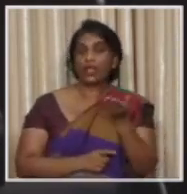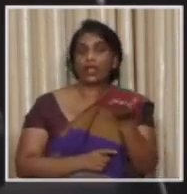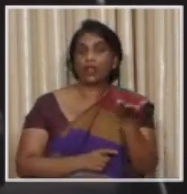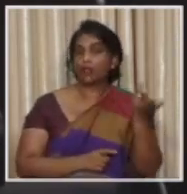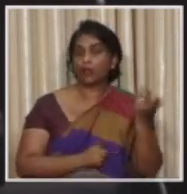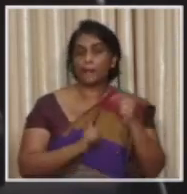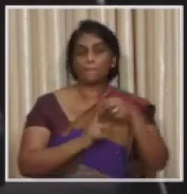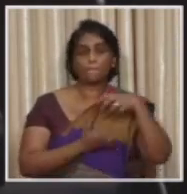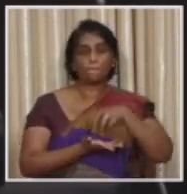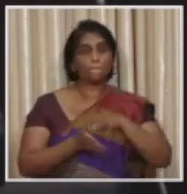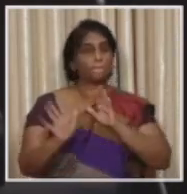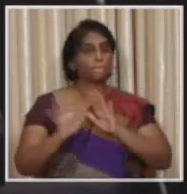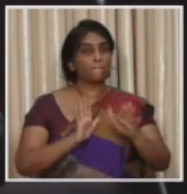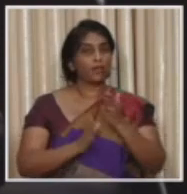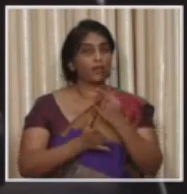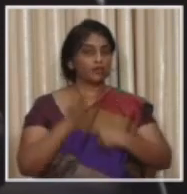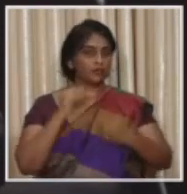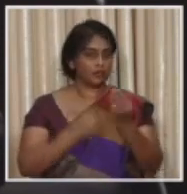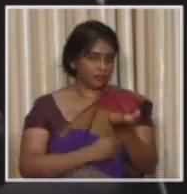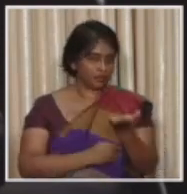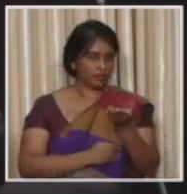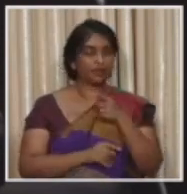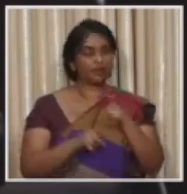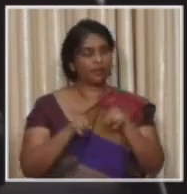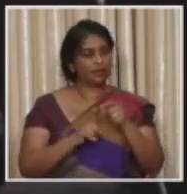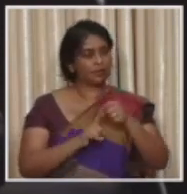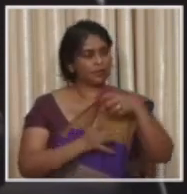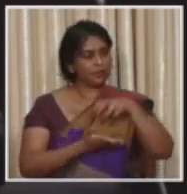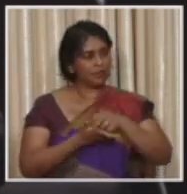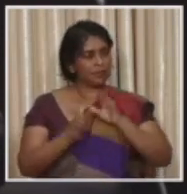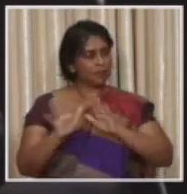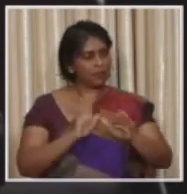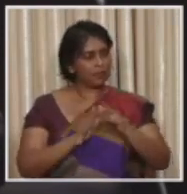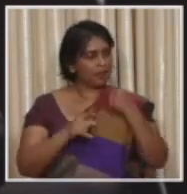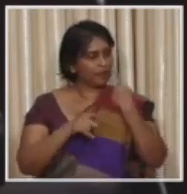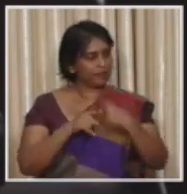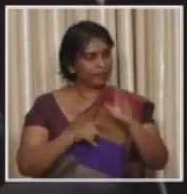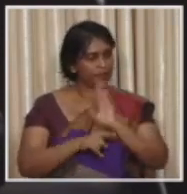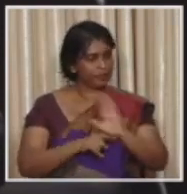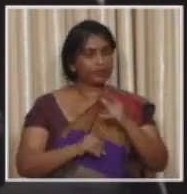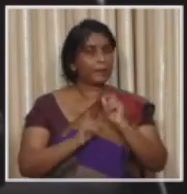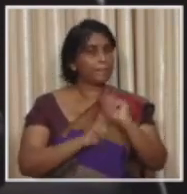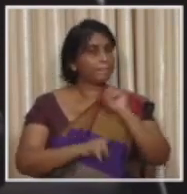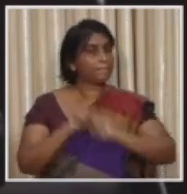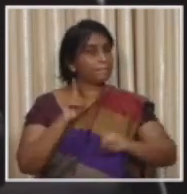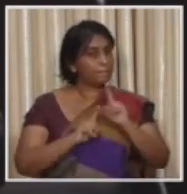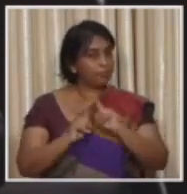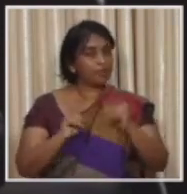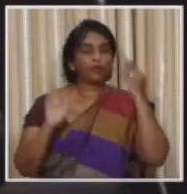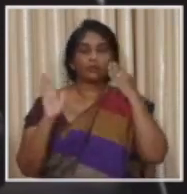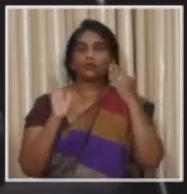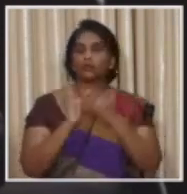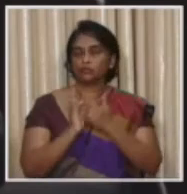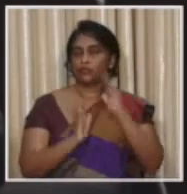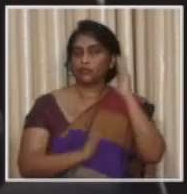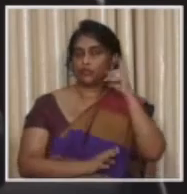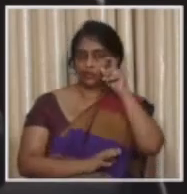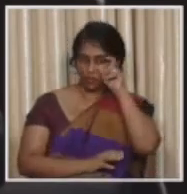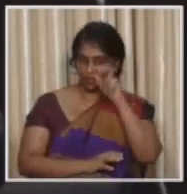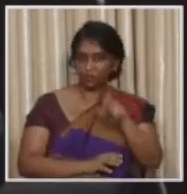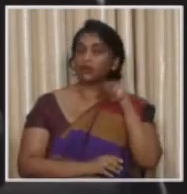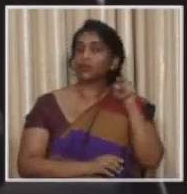පළාත් පාලන ආයතන ඡන්දය ඉමුසිම දෙන්න කියලා. ඒ නිසා පළාත් පාලන ආයතන ඡන්දය ඉමුසිම විතරක් නෙමෙයි පාර්ලිමේන්තුව ගැනත් ඒ අය විශේෂයෙන් බලාගෙන ඉන්න